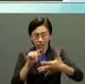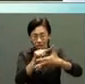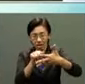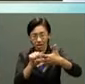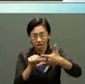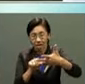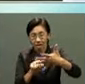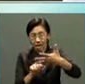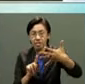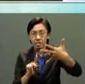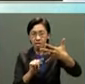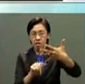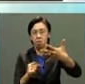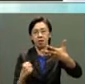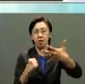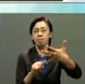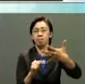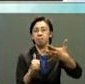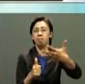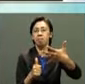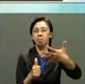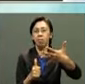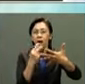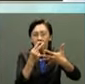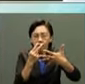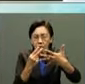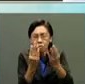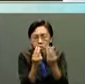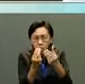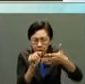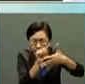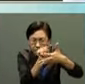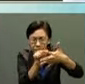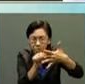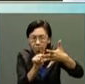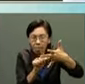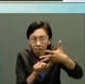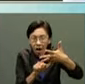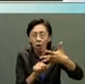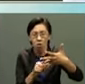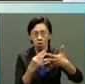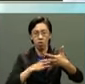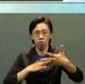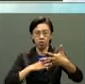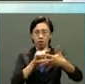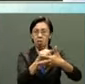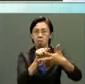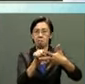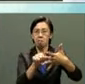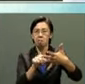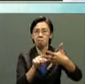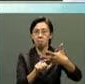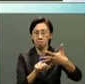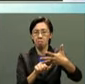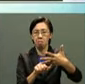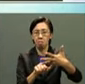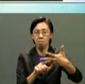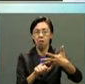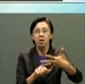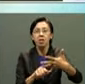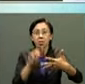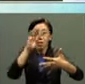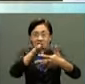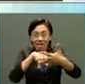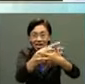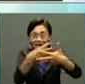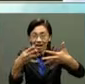างดีนะครับตอนนี้อันดับต่างๆก็ขยับขึ้นมาดีขึ้นดีขึ้นเรื่อยๆนะครับในตารางต